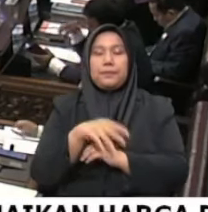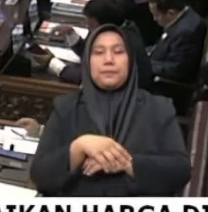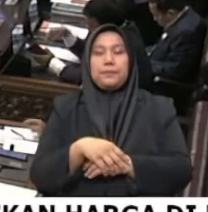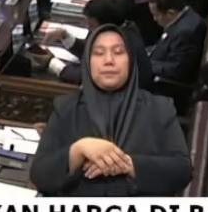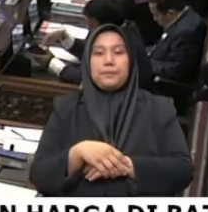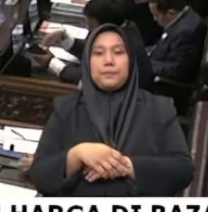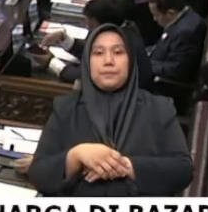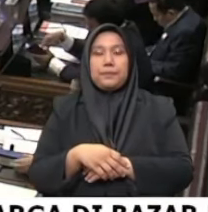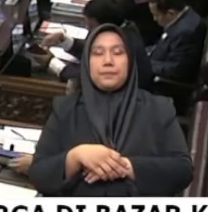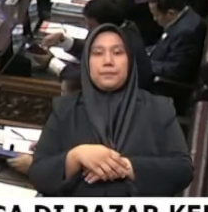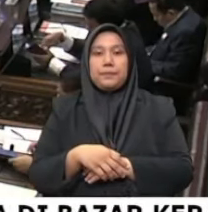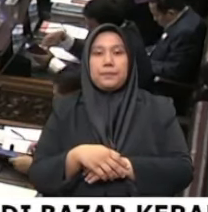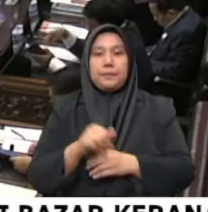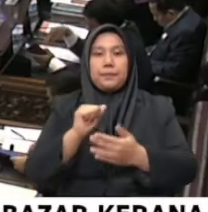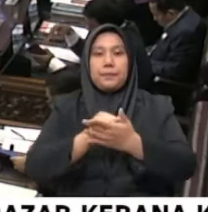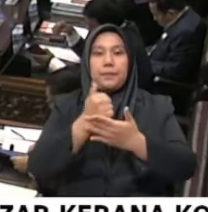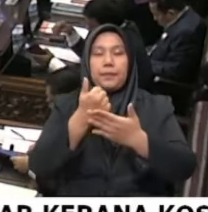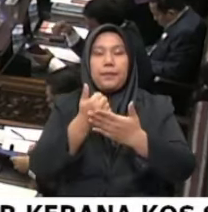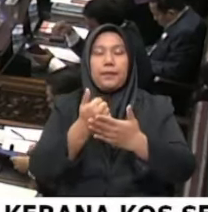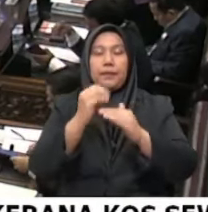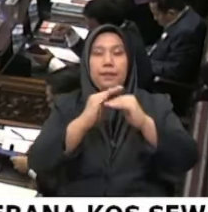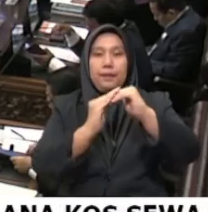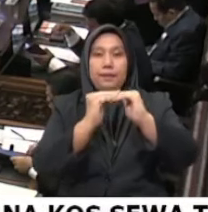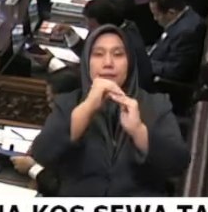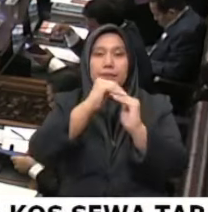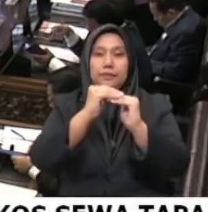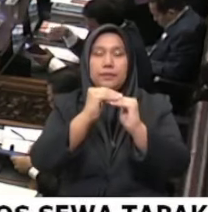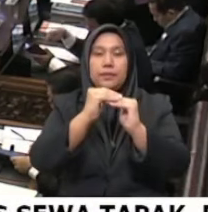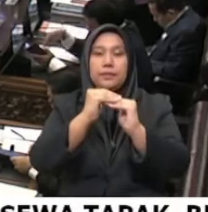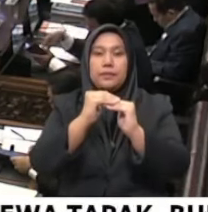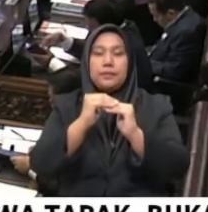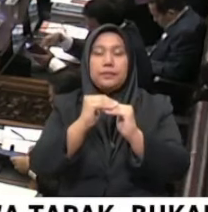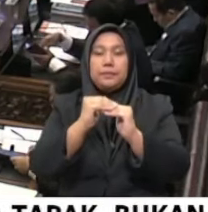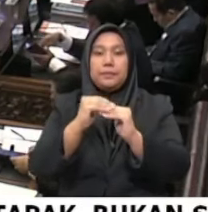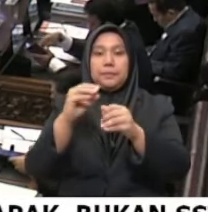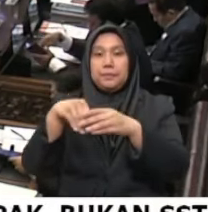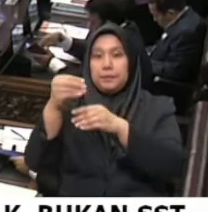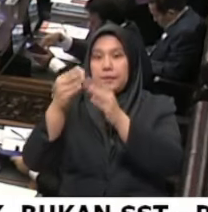Dari akaun fleksibel ni, pencarum boleh mengeluarkan